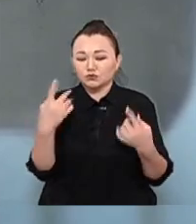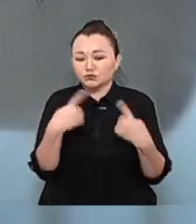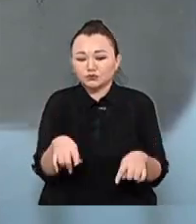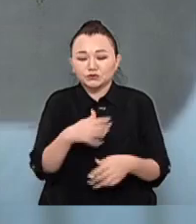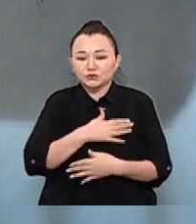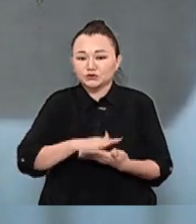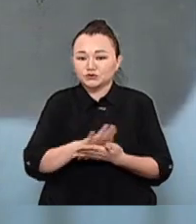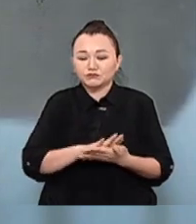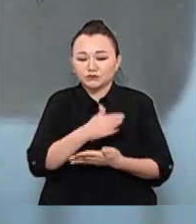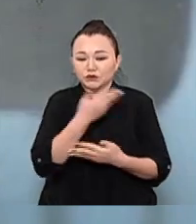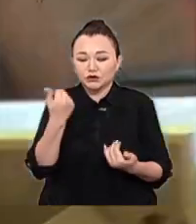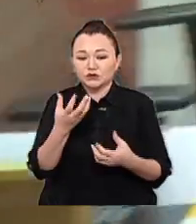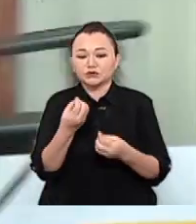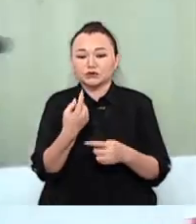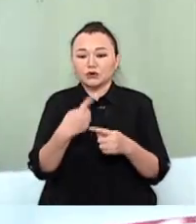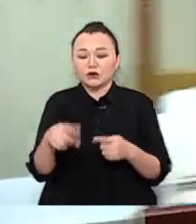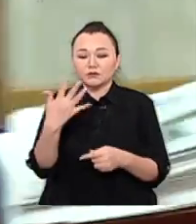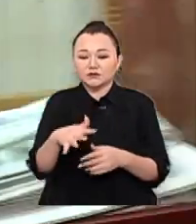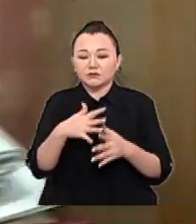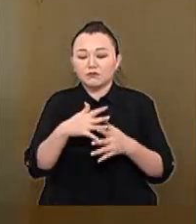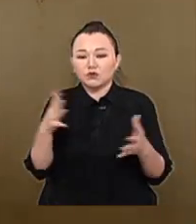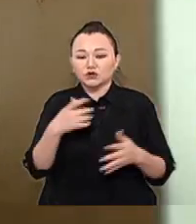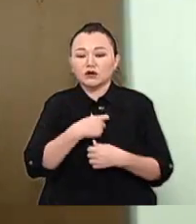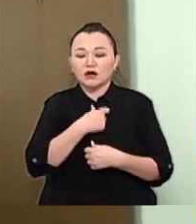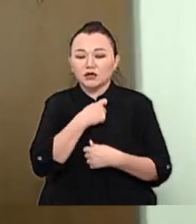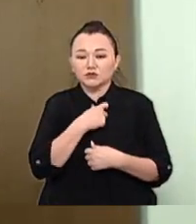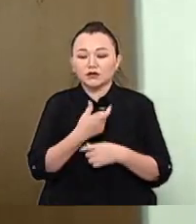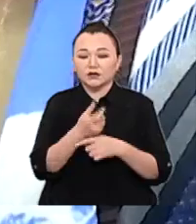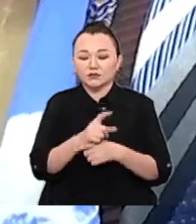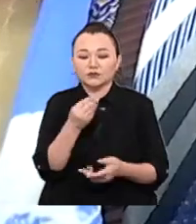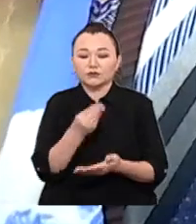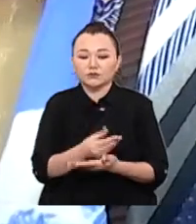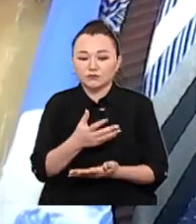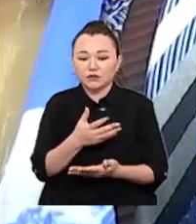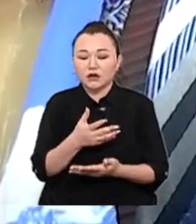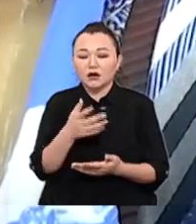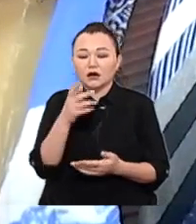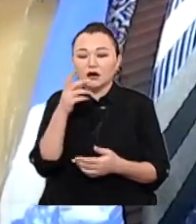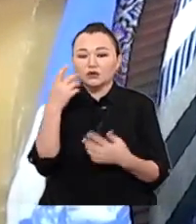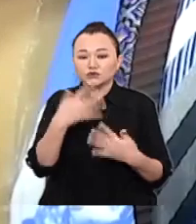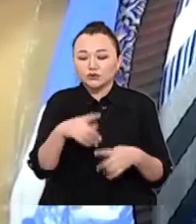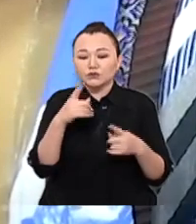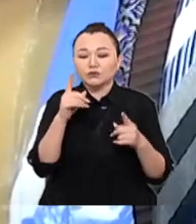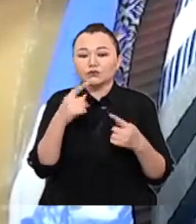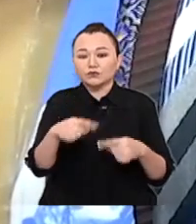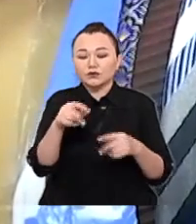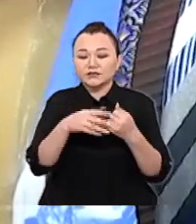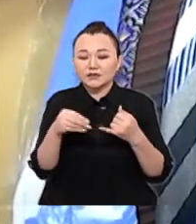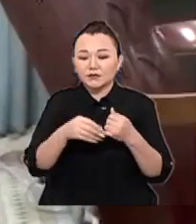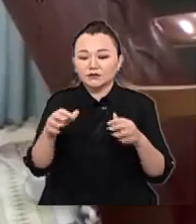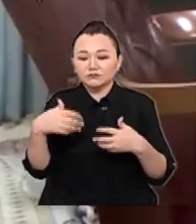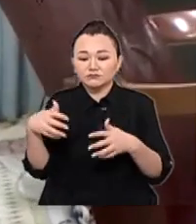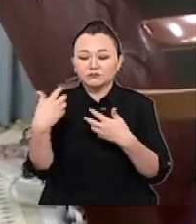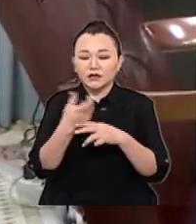жоқ дейді. Бұдан бөлік 50-ден астам галстуктары да ол үшін құнды. Ал жекенің қолына өтіп кеткен жер мәселесін жиі